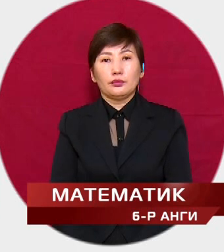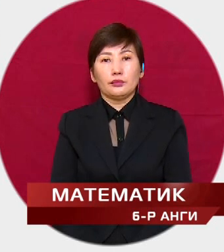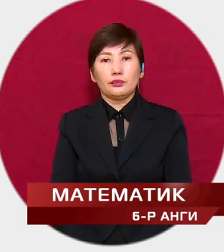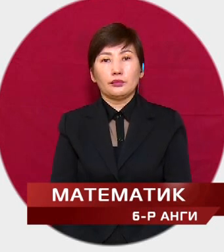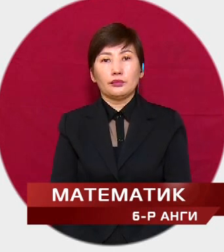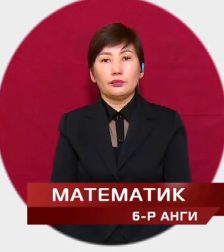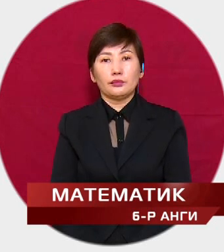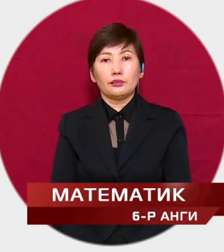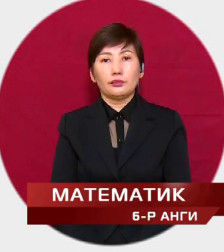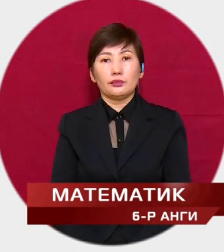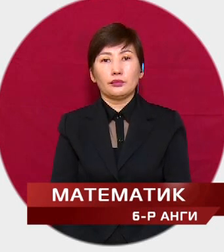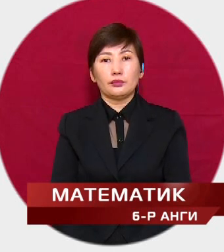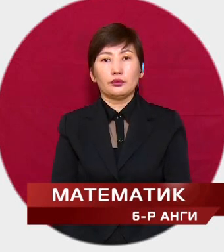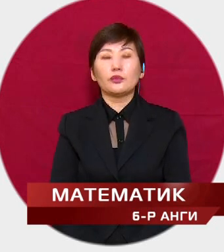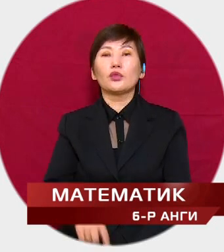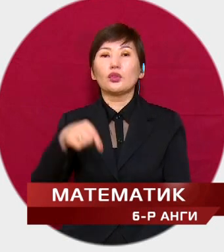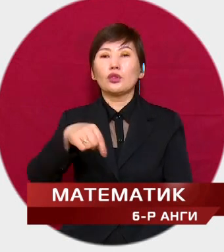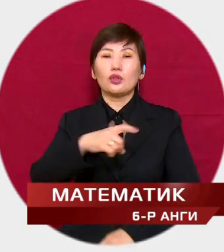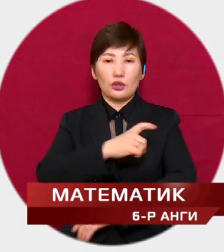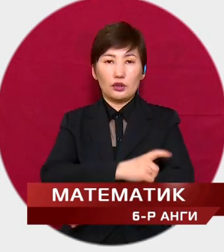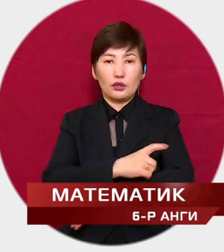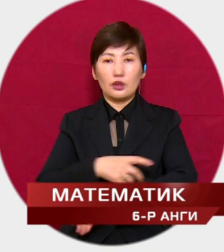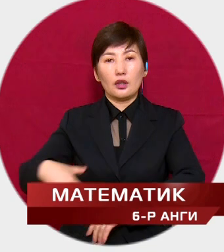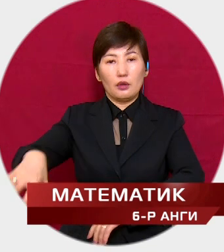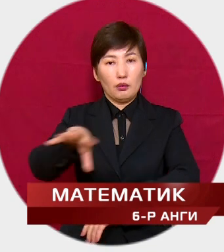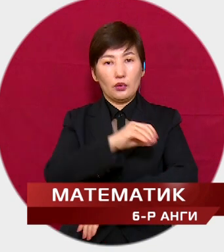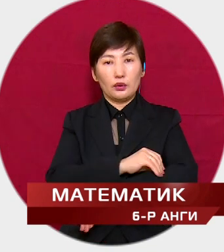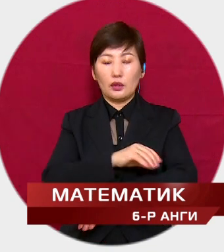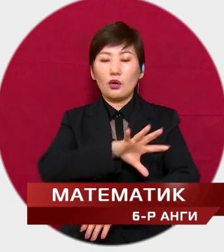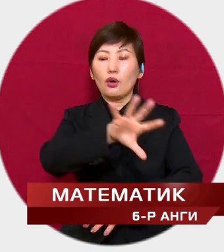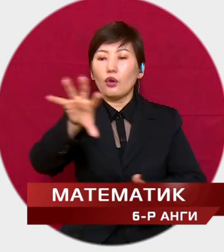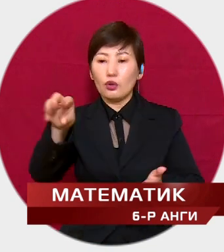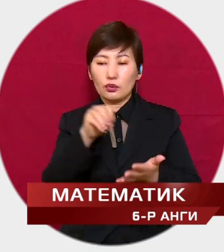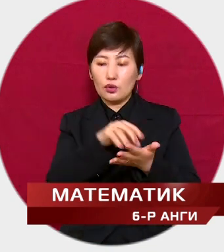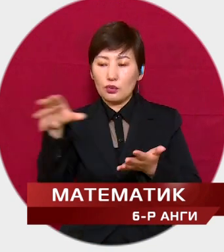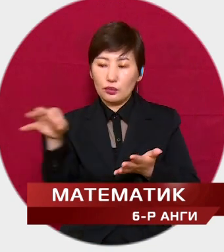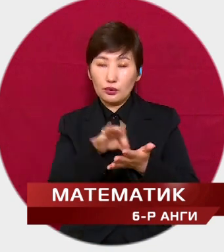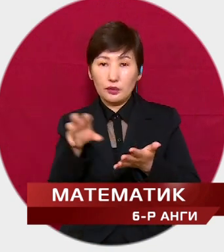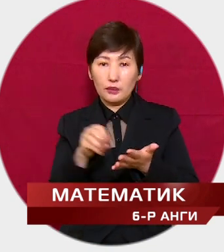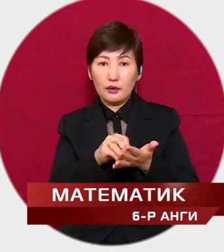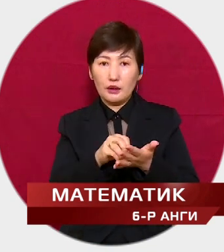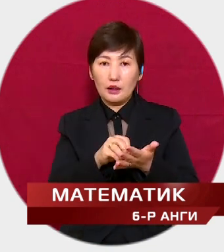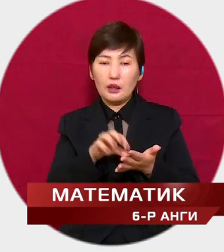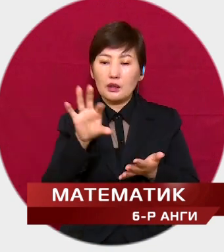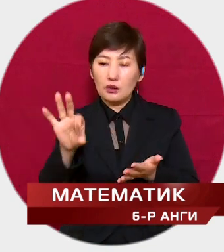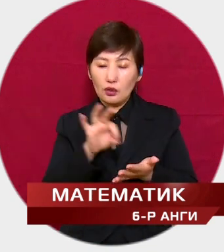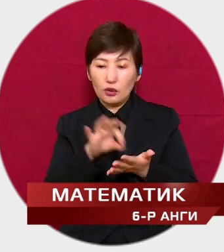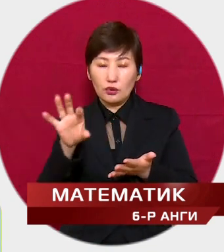За. За өнөөдрийн хичээлээр бүгдээрээ өгдөл цуглуулсан бүртгэж давтамжийг тоочоод